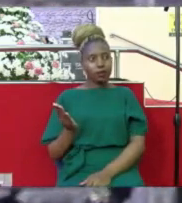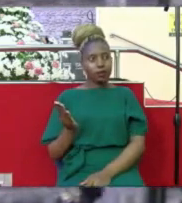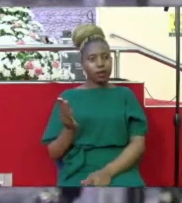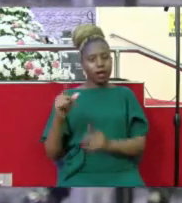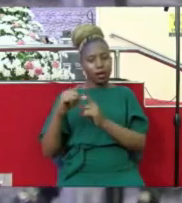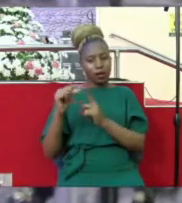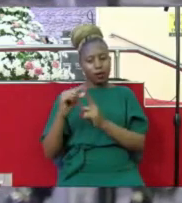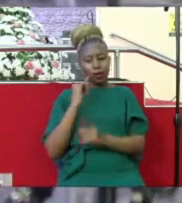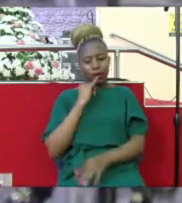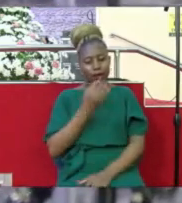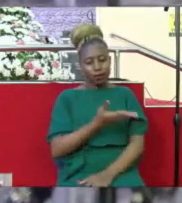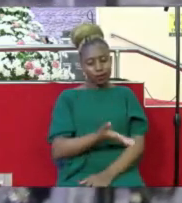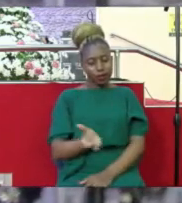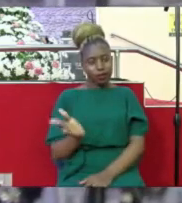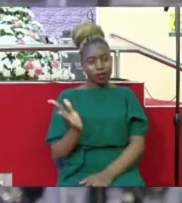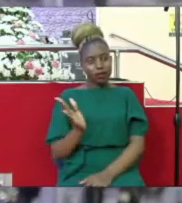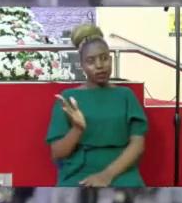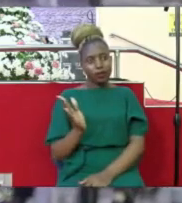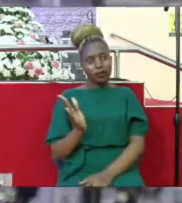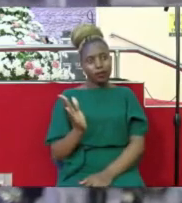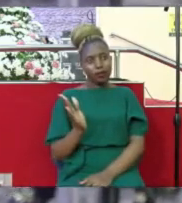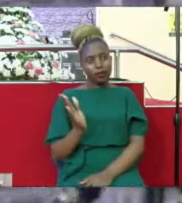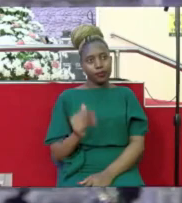is na present. Neno liko pale pia.